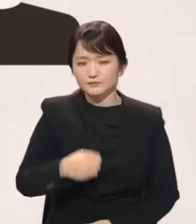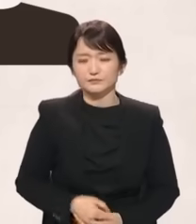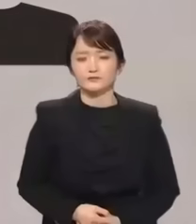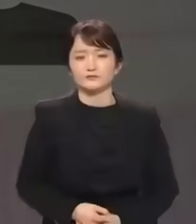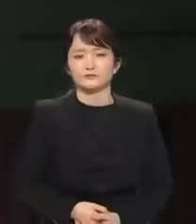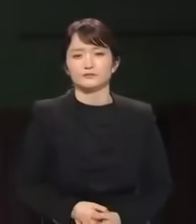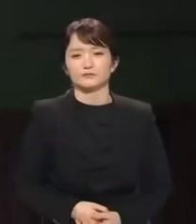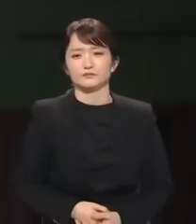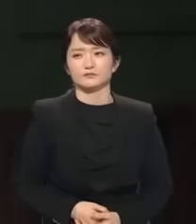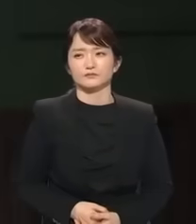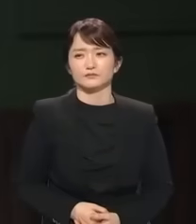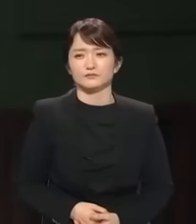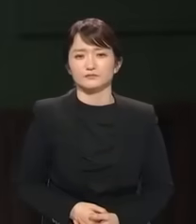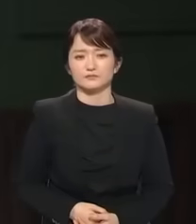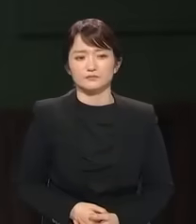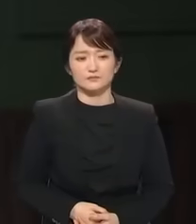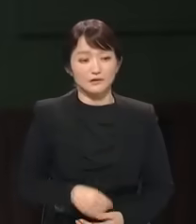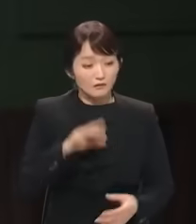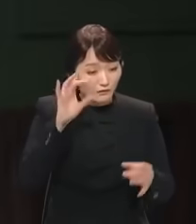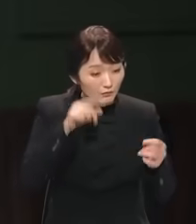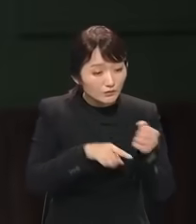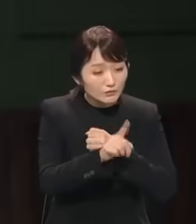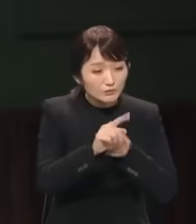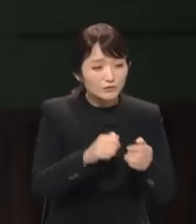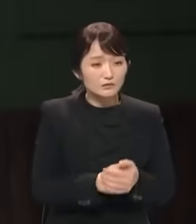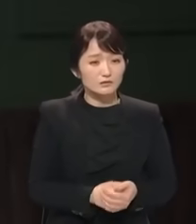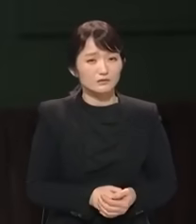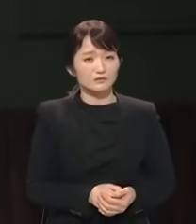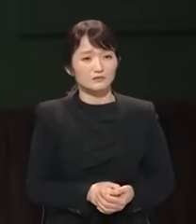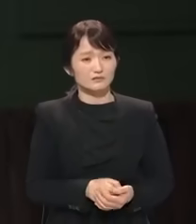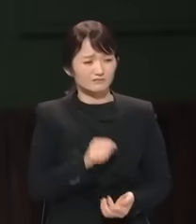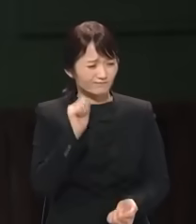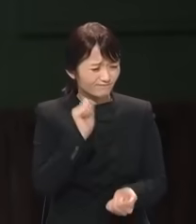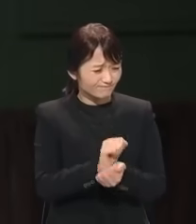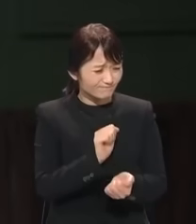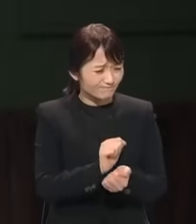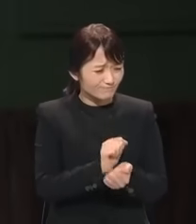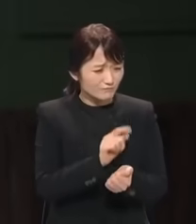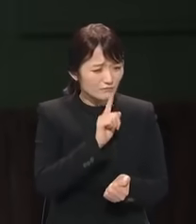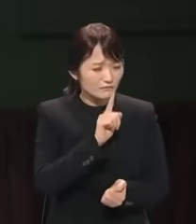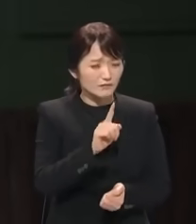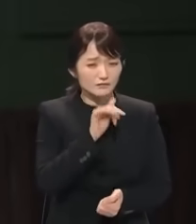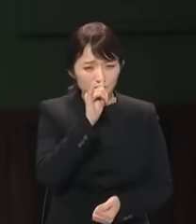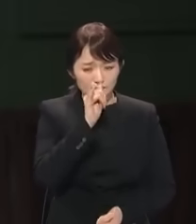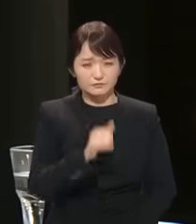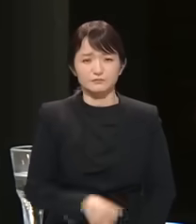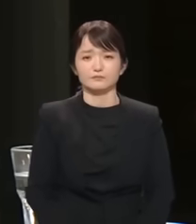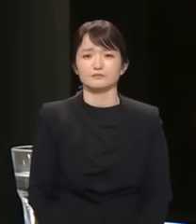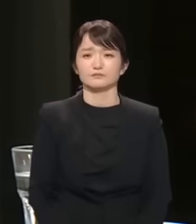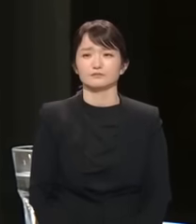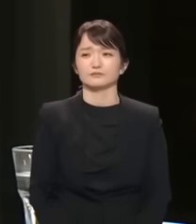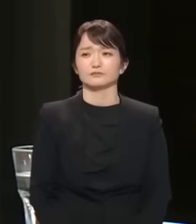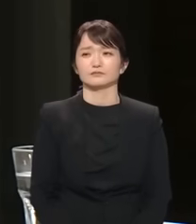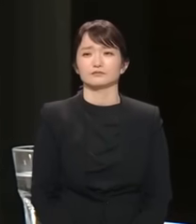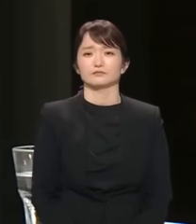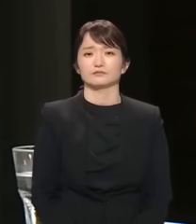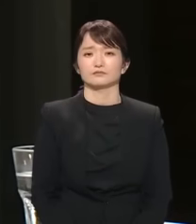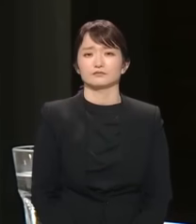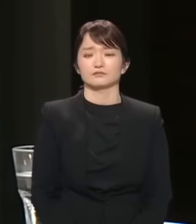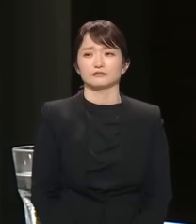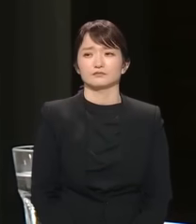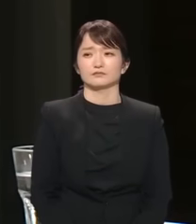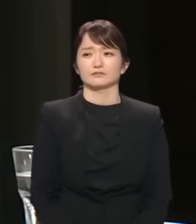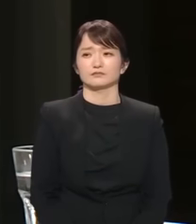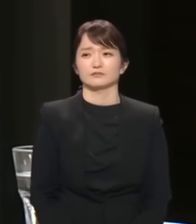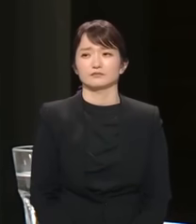듣는데요 그걸 왜 당하고만 있었냐 혹시 변태냐 이런 언급이 나왔다고 합니다 자 지금 아 저희 이제